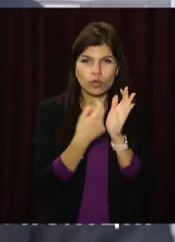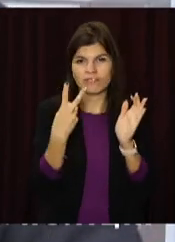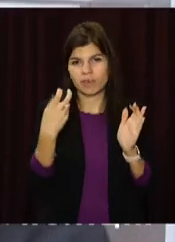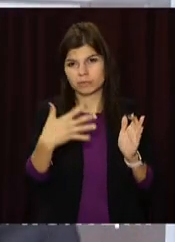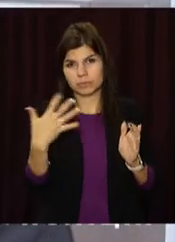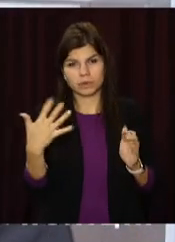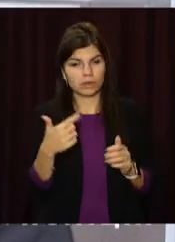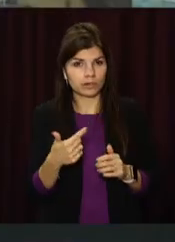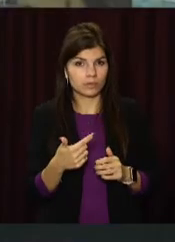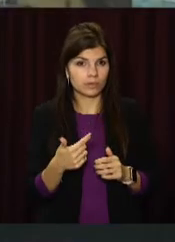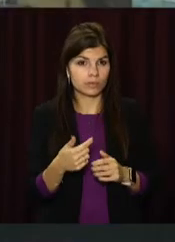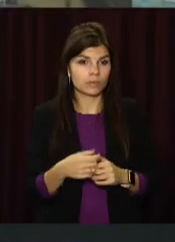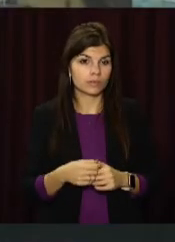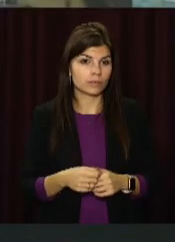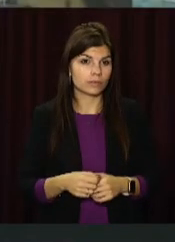255 гривень.